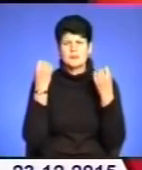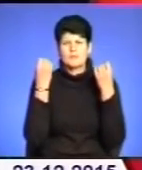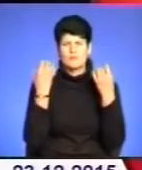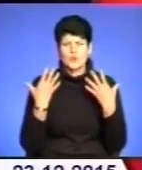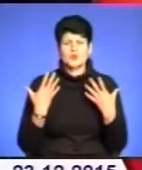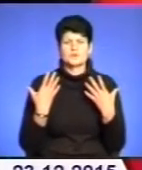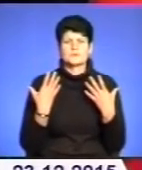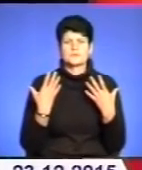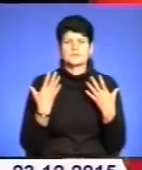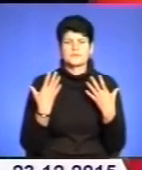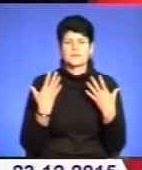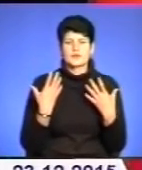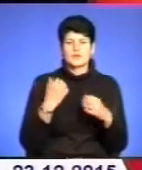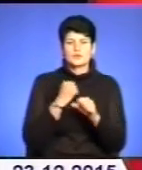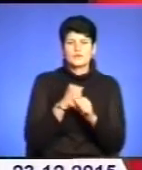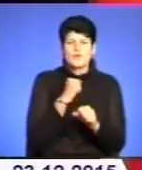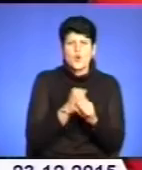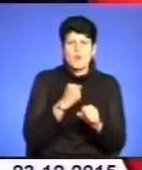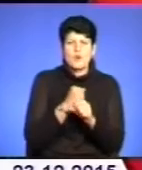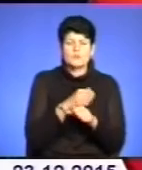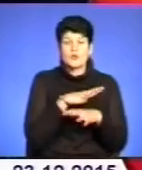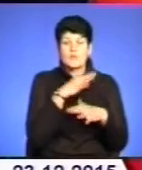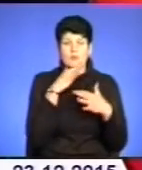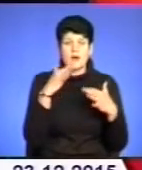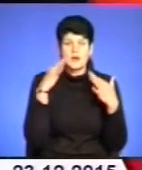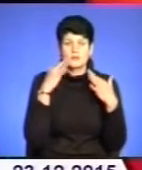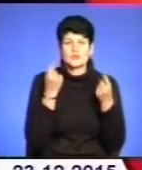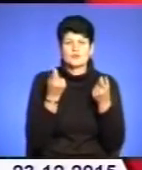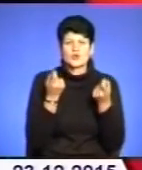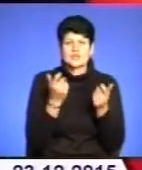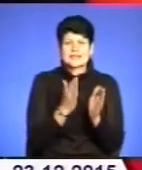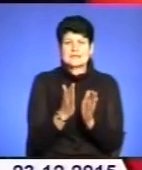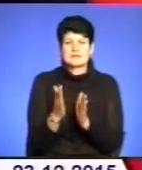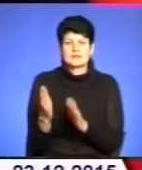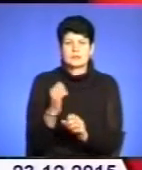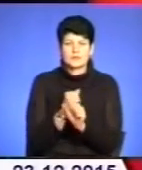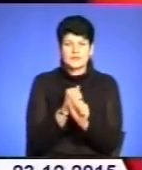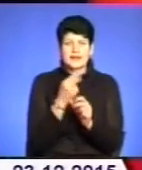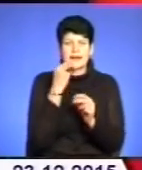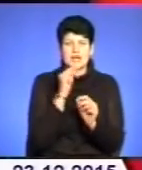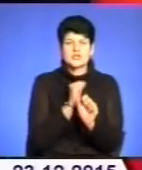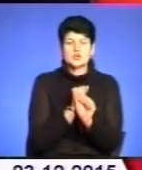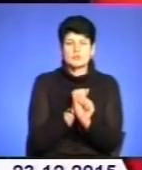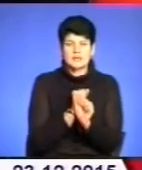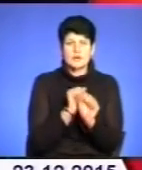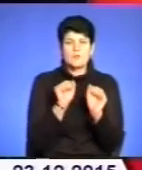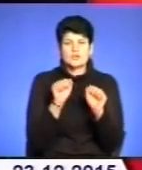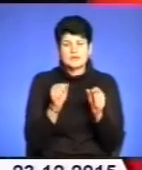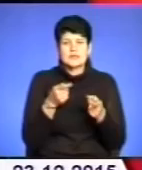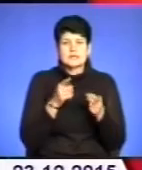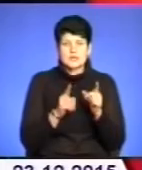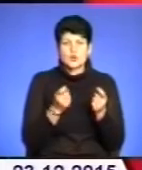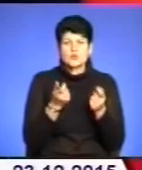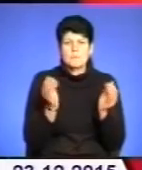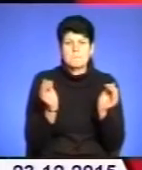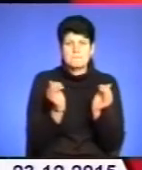були в роботі і було настільки багато, зараз ми її, можливо, трішки систематизували, можливо, краще зробили, можливо, справді, чуть-чуть вже і